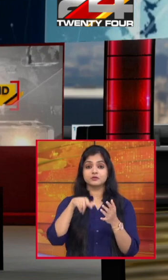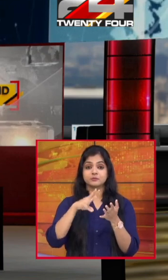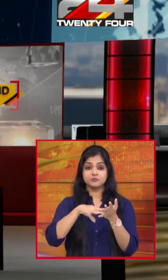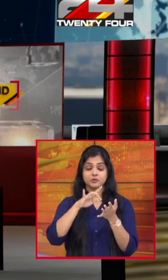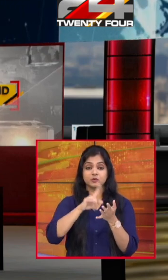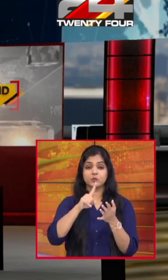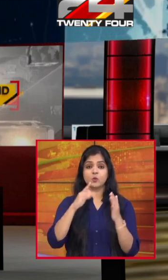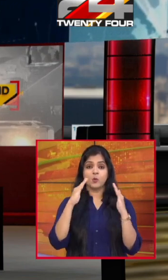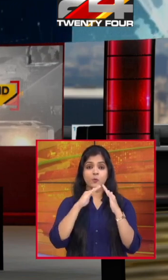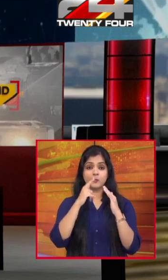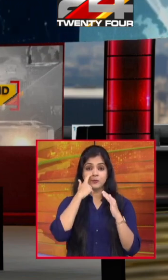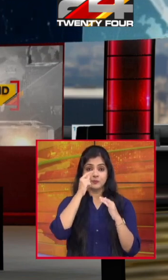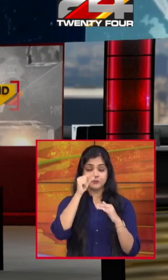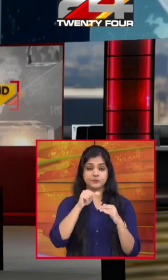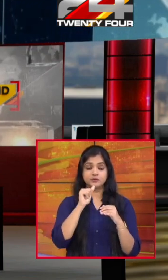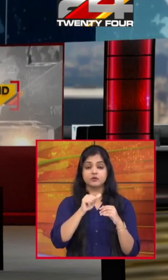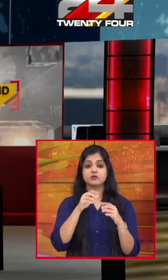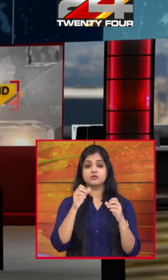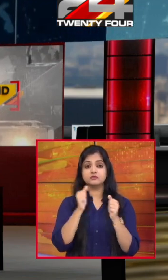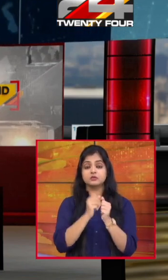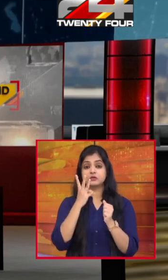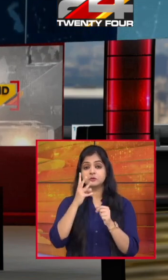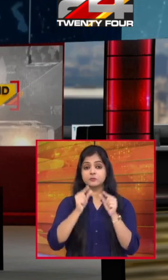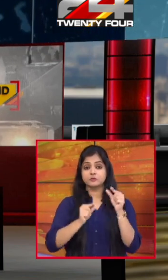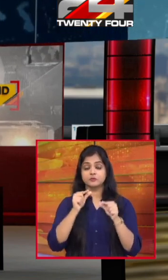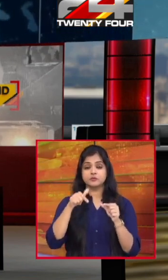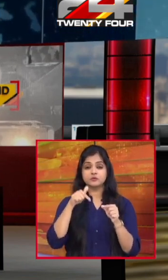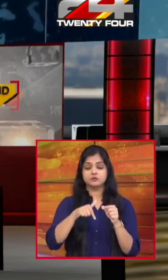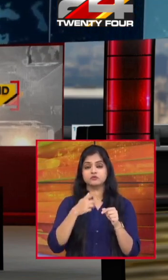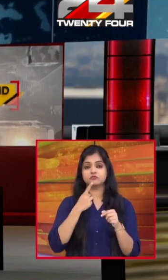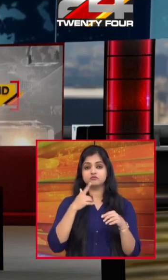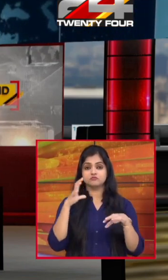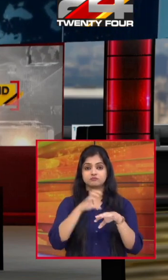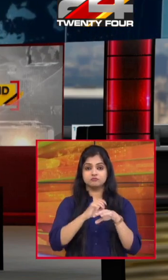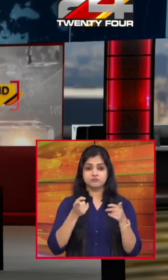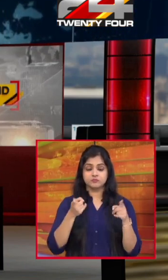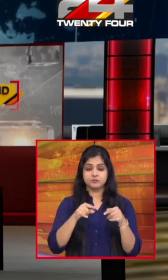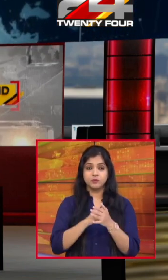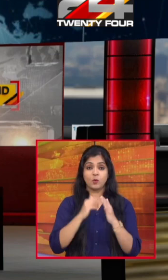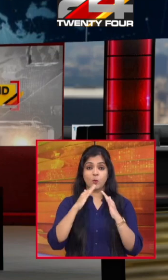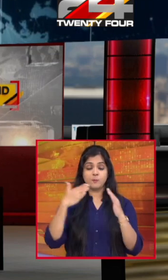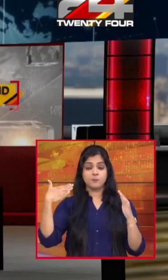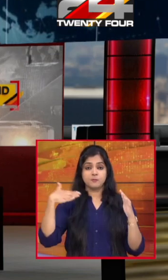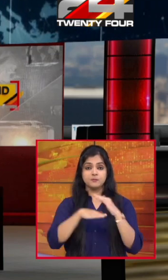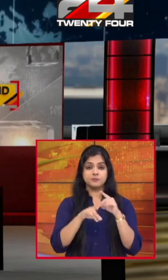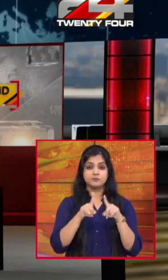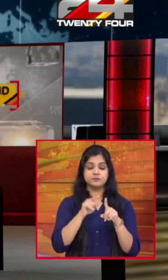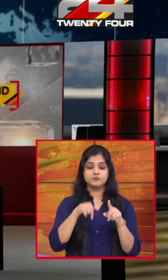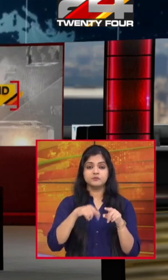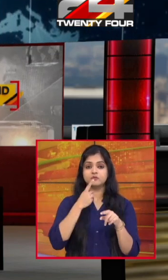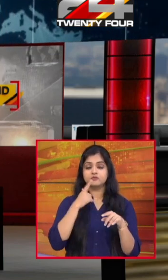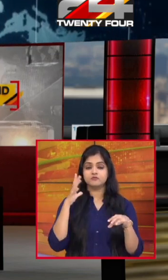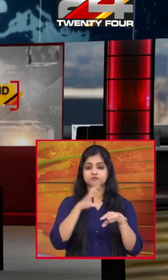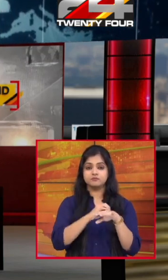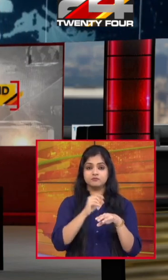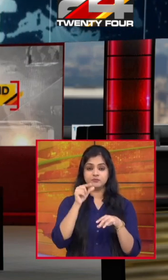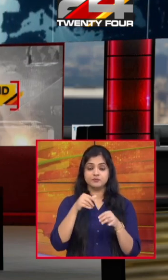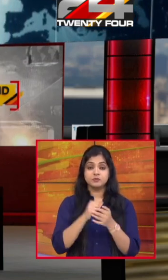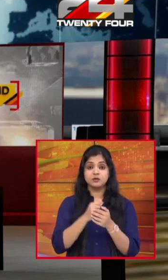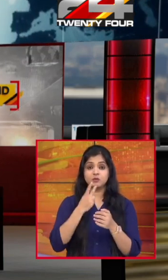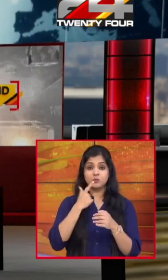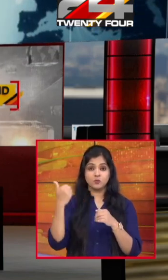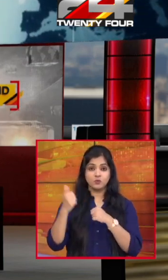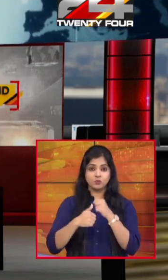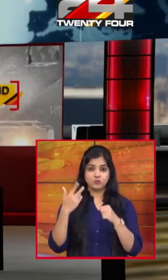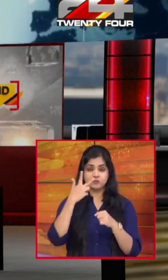ഒരു വീട്ടമ്മയെ ഉൾപ്പെടെ 3 പേർക്ക് തെരുവ് നായയുടെ കടിയേറ്റു. വീട്ടിനുള്ളിലേക്ക് പിന്നാലെ വന്നാണ് നിഷാ സുനിലിനെ നായ കടിച്ചത്. നായ വരുന്നത് കണ്ട്